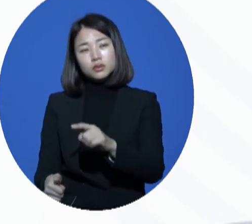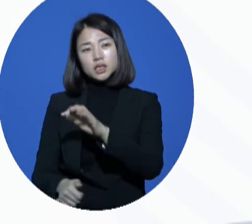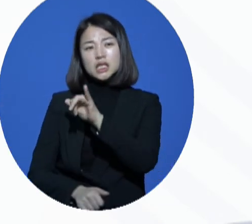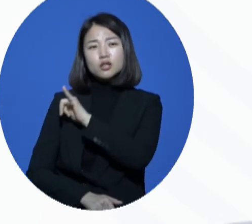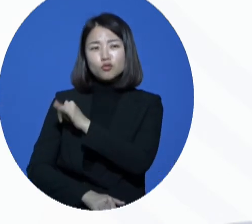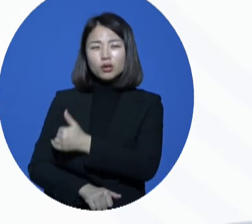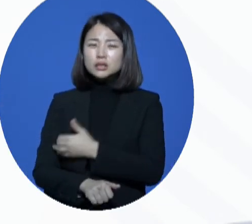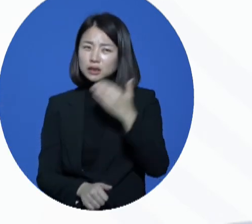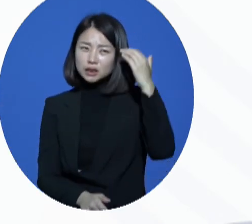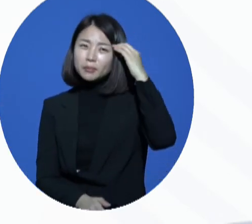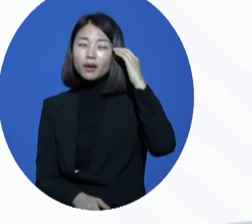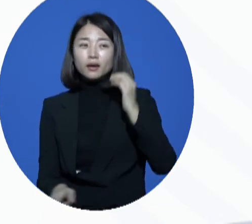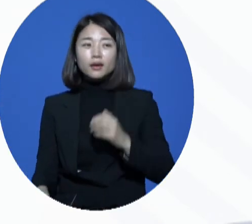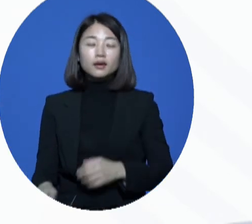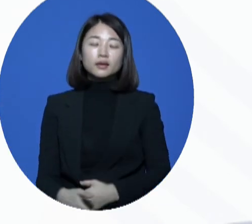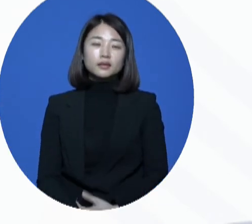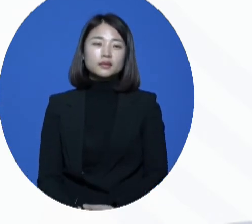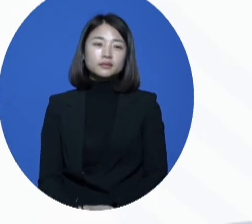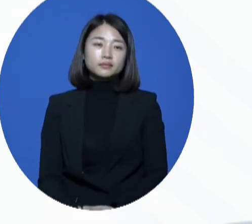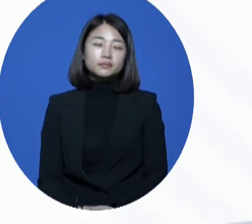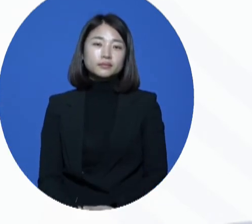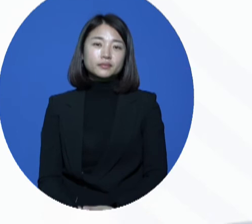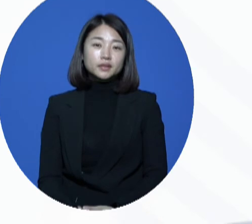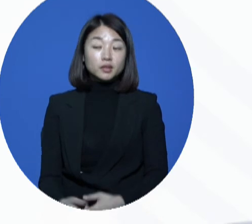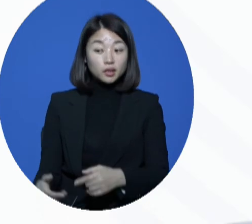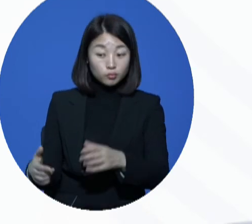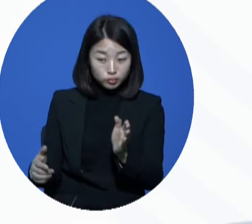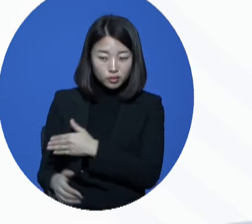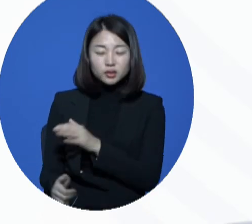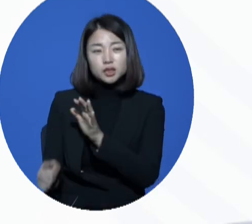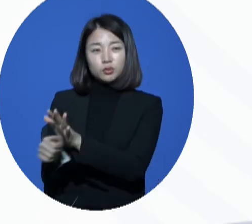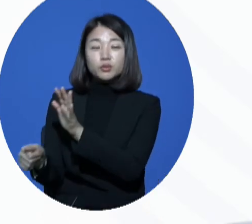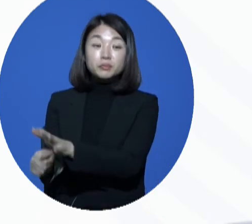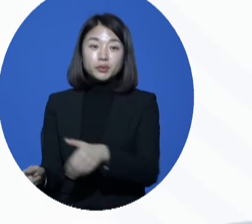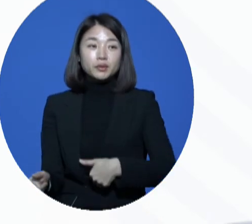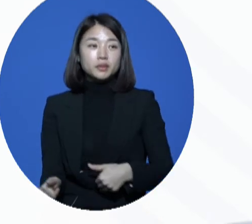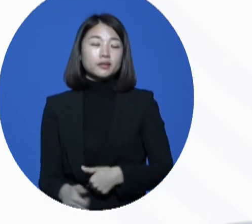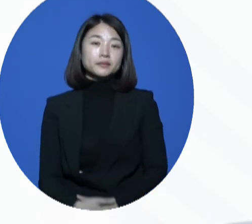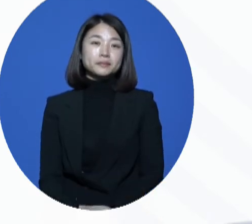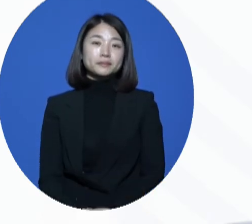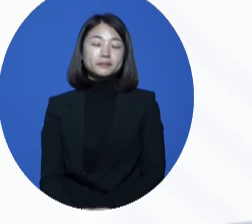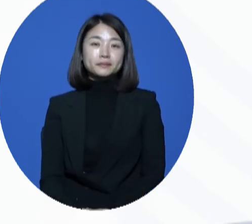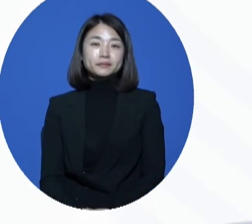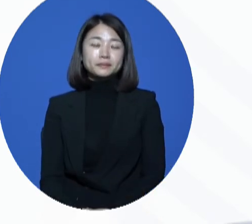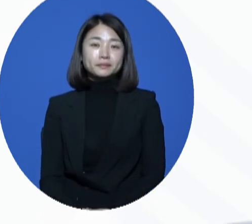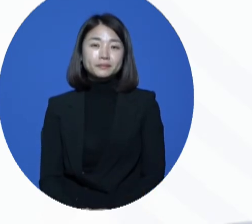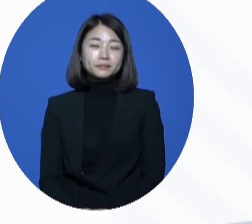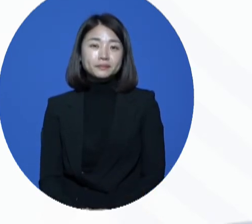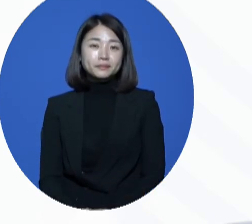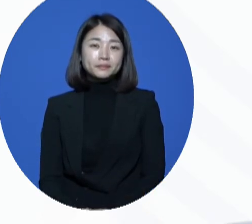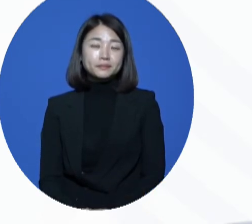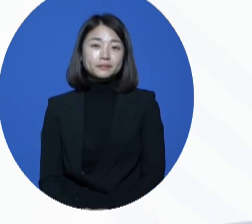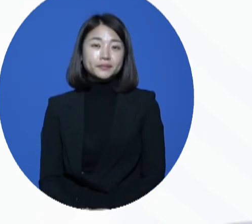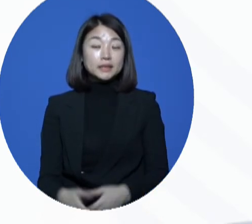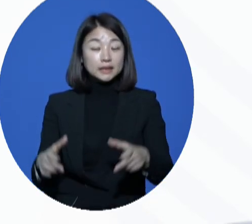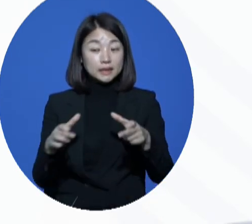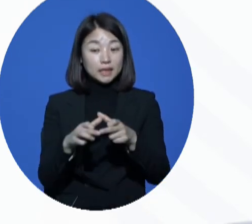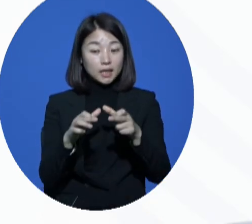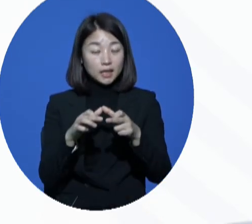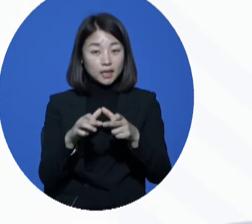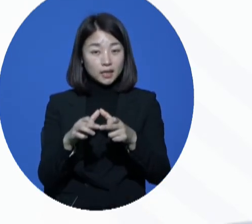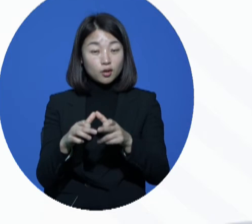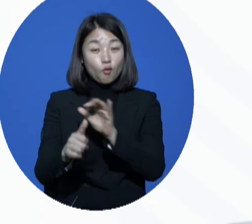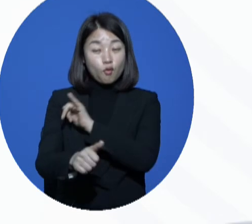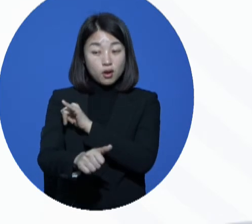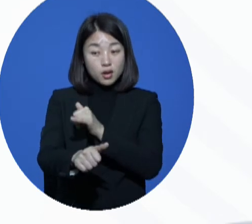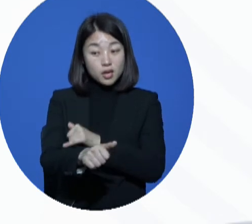위해서라도 탈시설은 권리의 측면에서 적극적으로 지원되어야 된다고 생각합니다. 장애인 권리 협약도 자립적